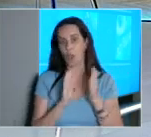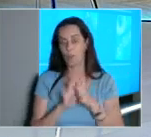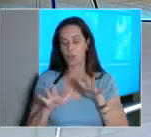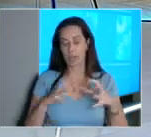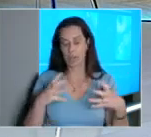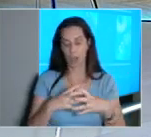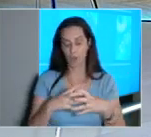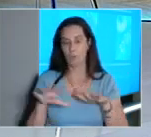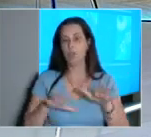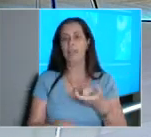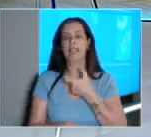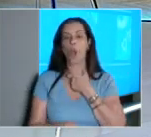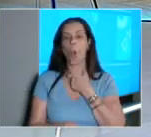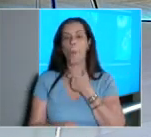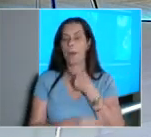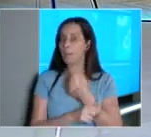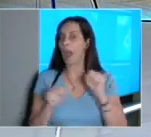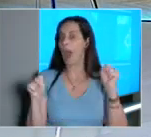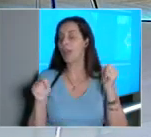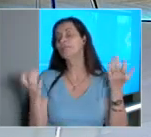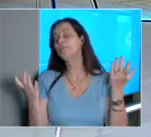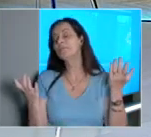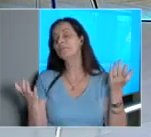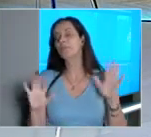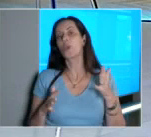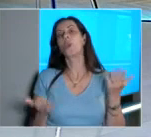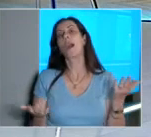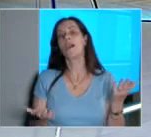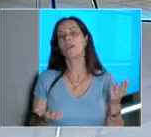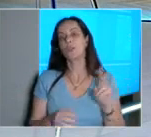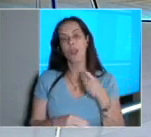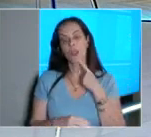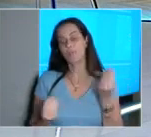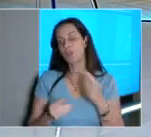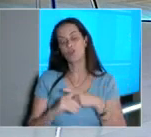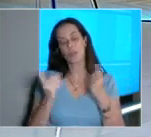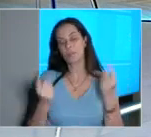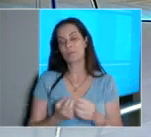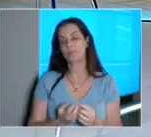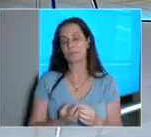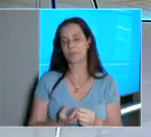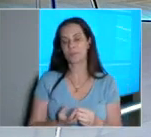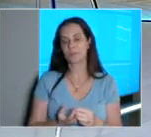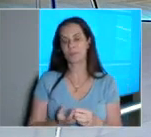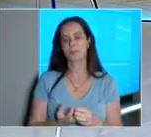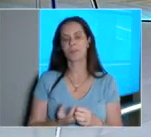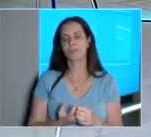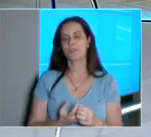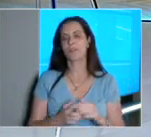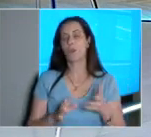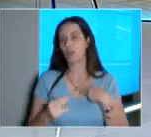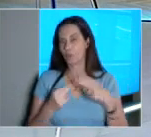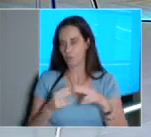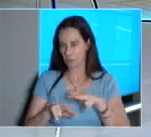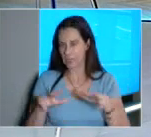מממשלת אחדות לממשלת חירום לאומית ליברלית. כן. אתה יודע, הוא יכול להגיד, זה משהו אחר. בדיוק, עכשיו אנחנו אולי לקראת שעת חירום לאומית